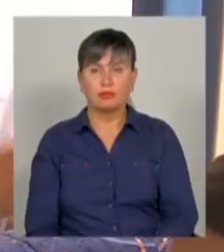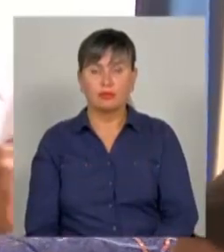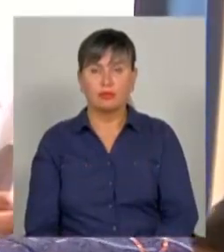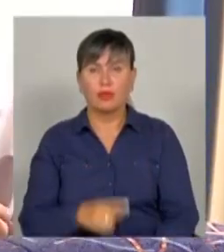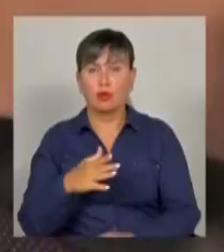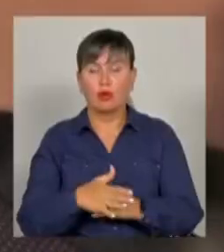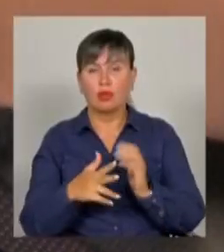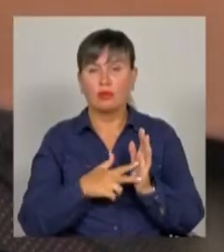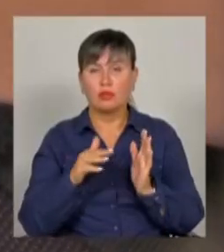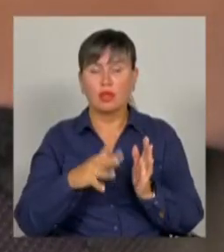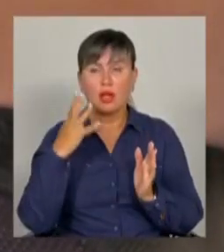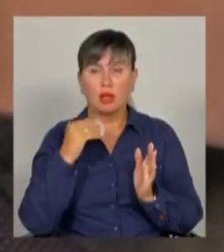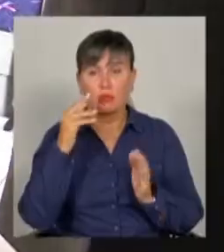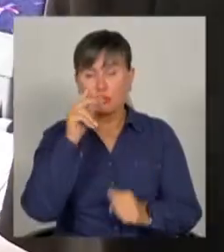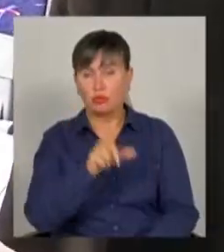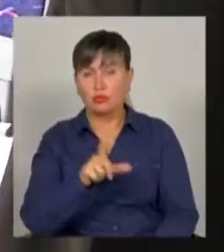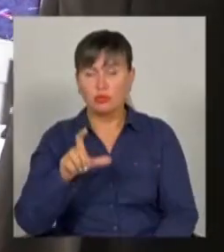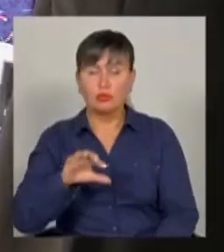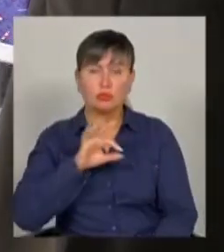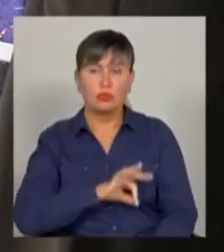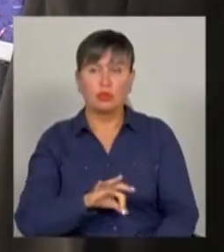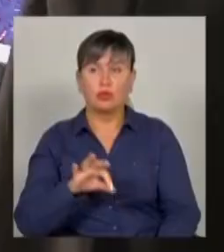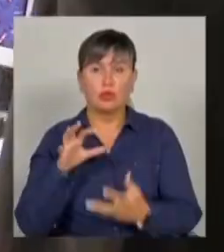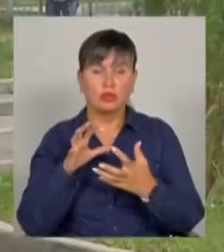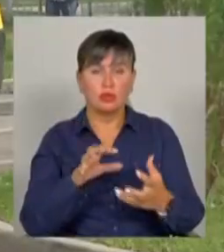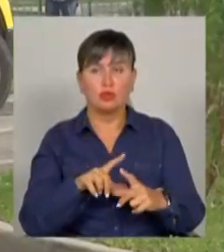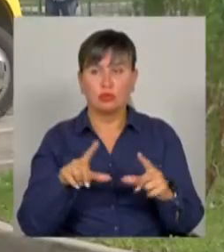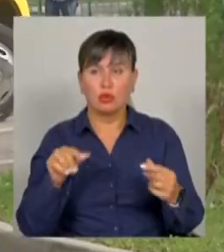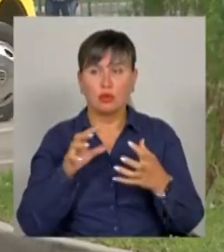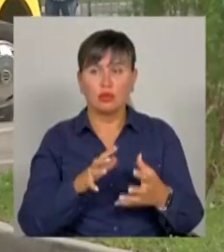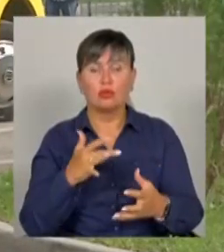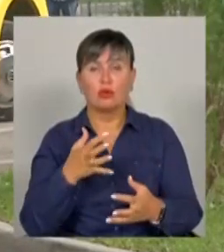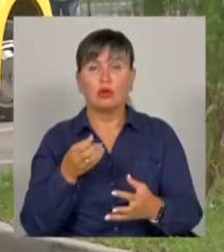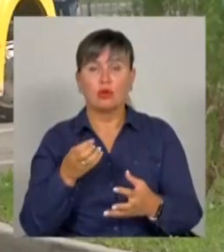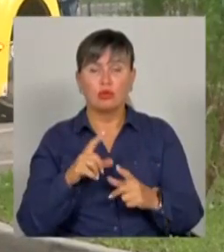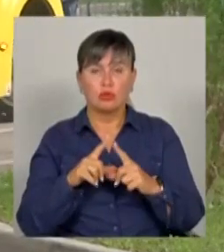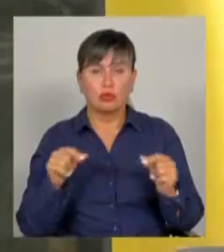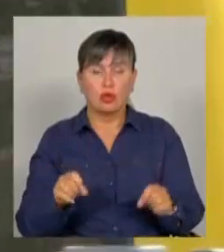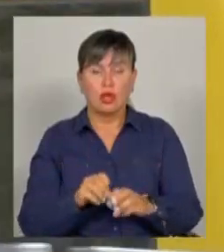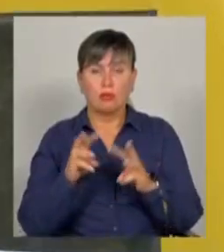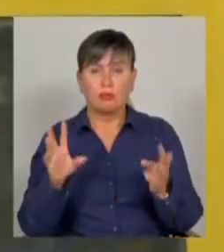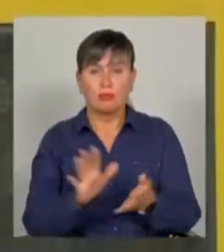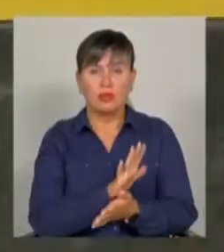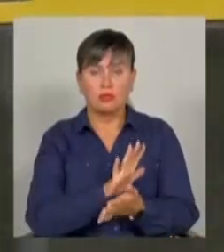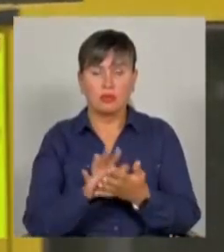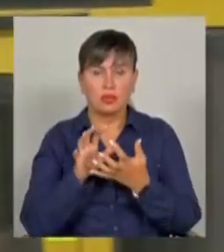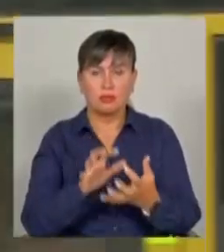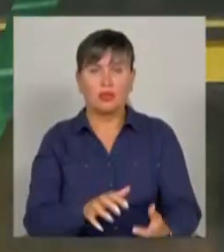Около 8000 алматинских учеников пользуются трансфером в школьный автобус. Сколько еще школ обеспечат бесплатным